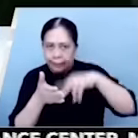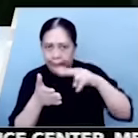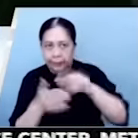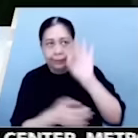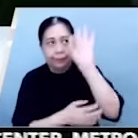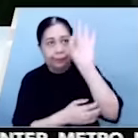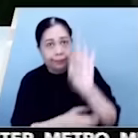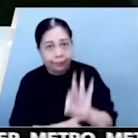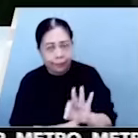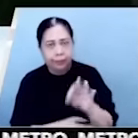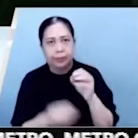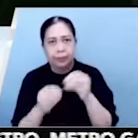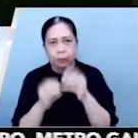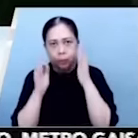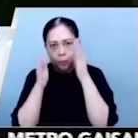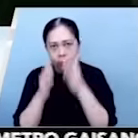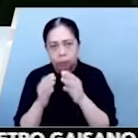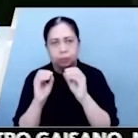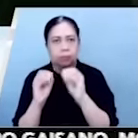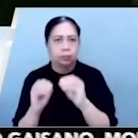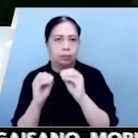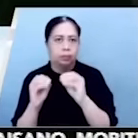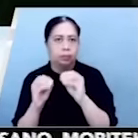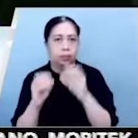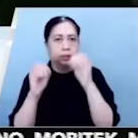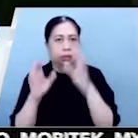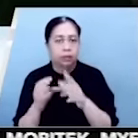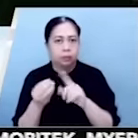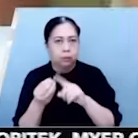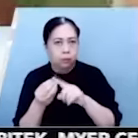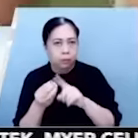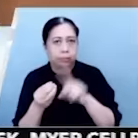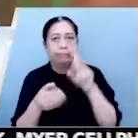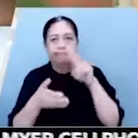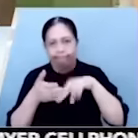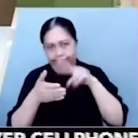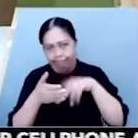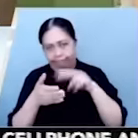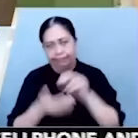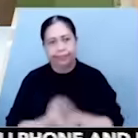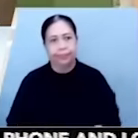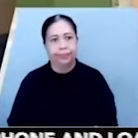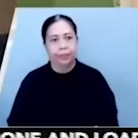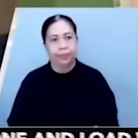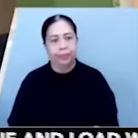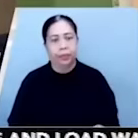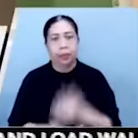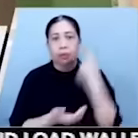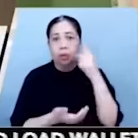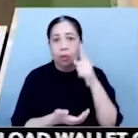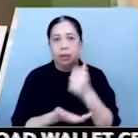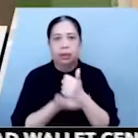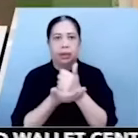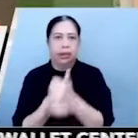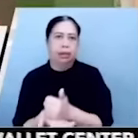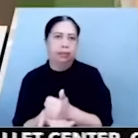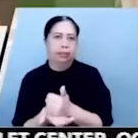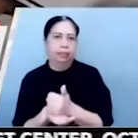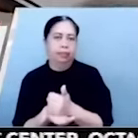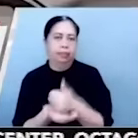mas nakatutok ang pagtuturo ng mga guro sa pagbabasa. To help students with reading